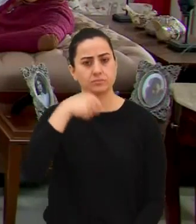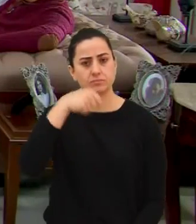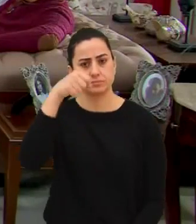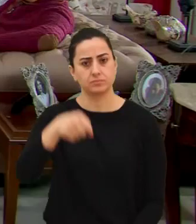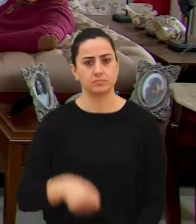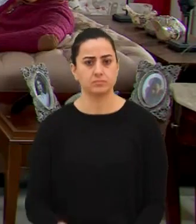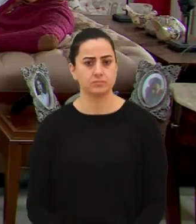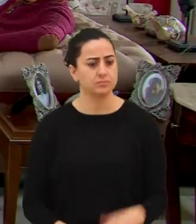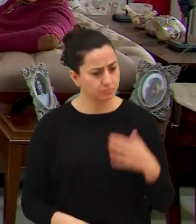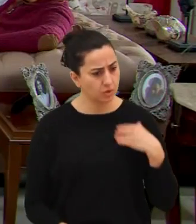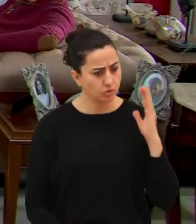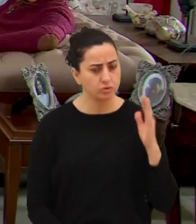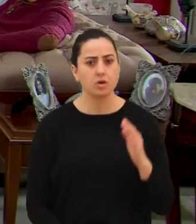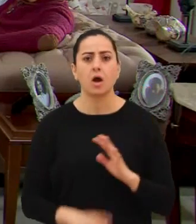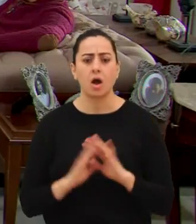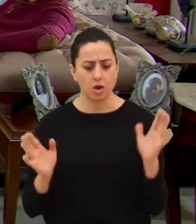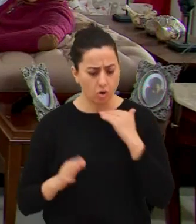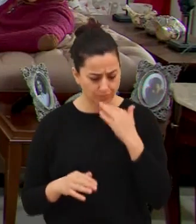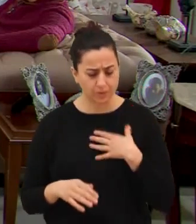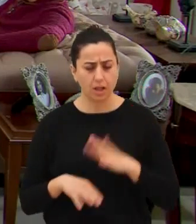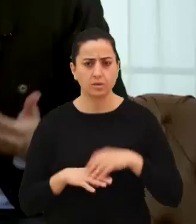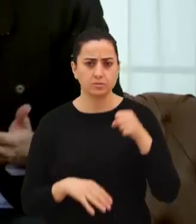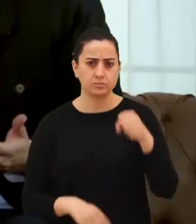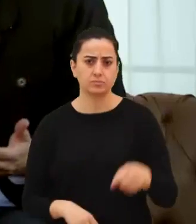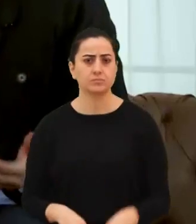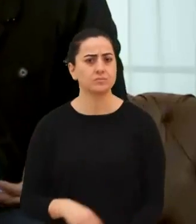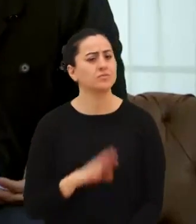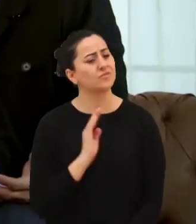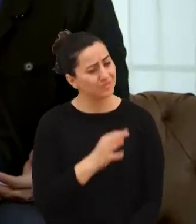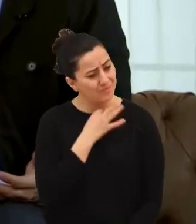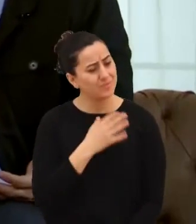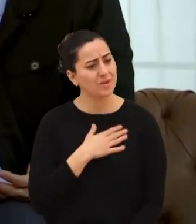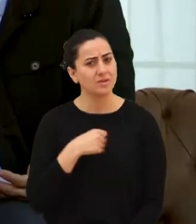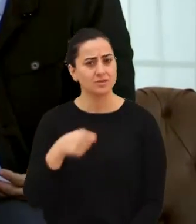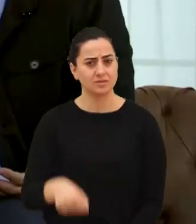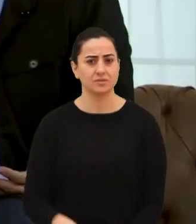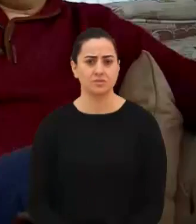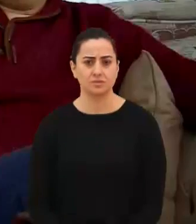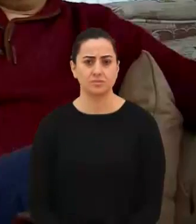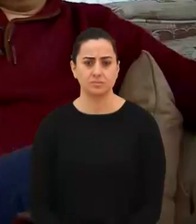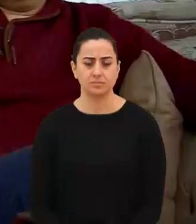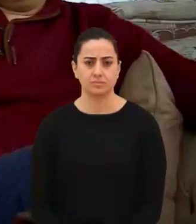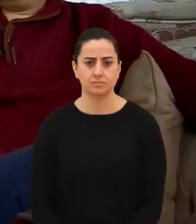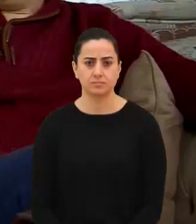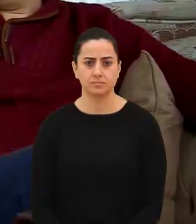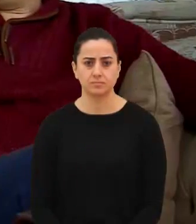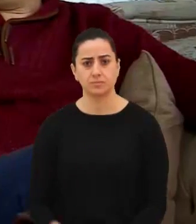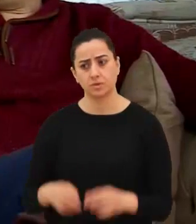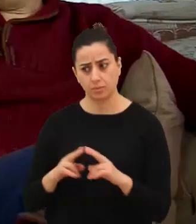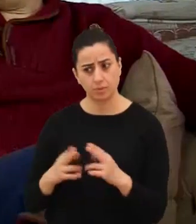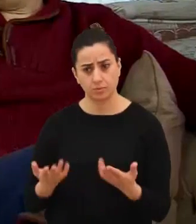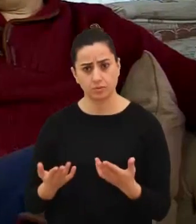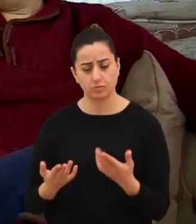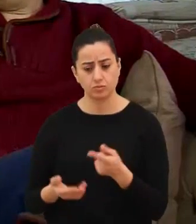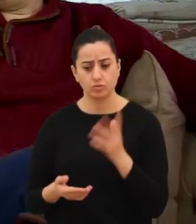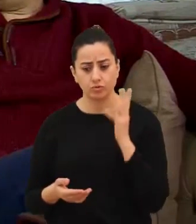siz zahmet etme, ben götürürüm. Ya olur mu öyle şey canım, ben götürürüm. Nurhancığım gitme, vallahi ben götüreyim. Ya Kemal Bey, yani bu